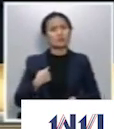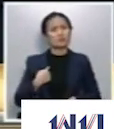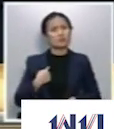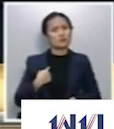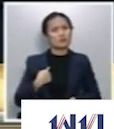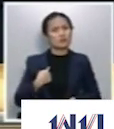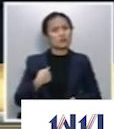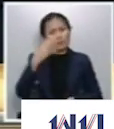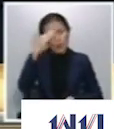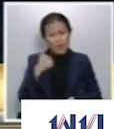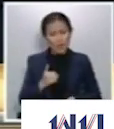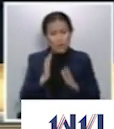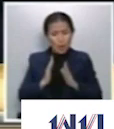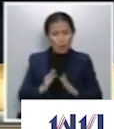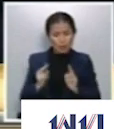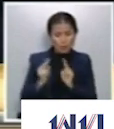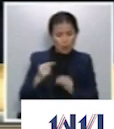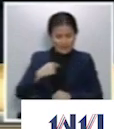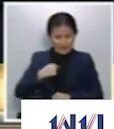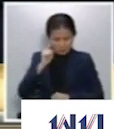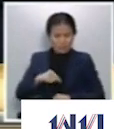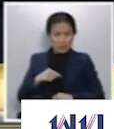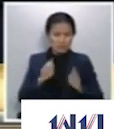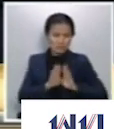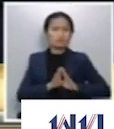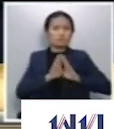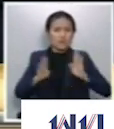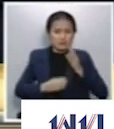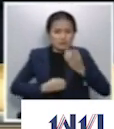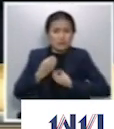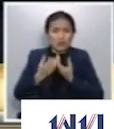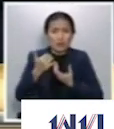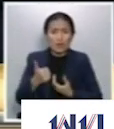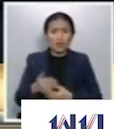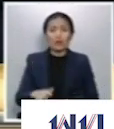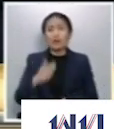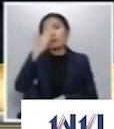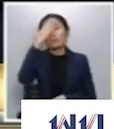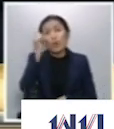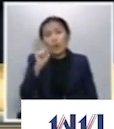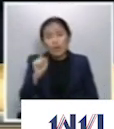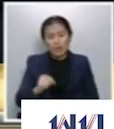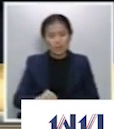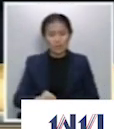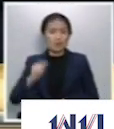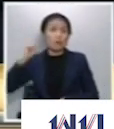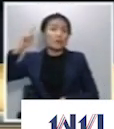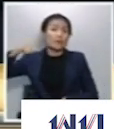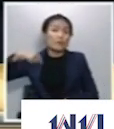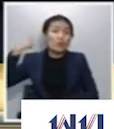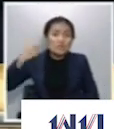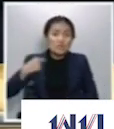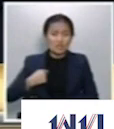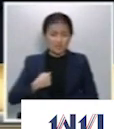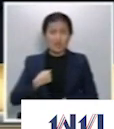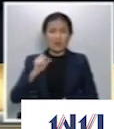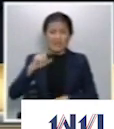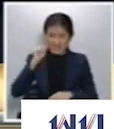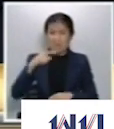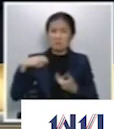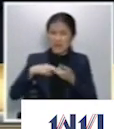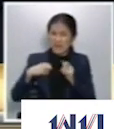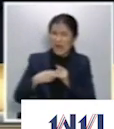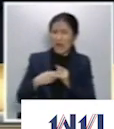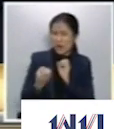ปิดเผยได้กล้าที่จะพูดจะคุยเพราะว่าส่วนหนึ่งที่ไม่แจ้งความร้องทุกข์ที่เป็นภูเขาใต้น้ำภูเขาน้ำแข็ง